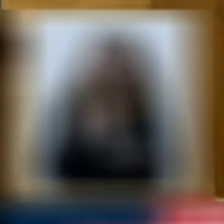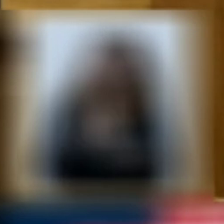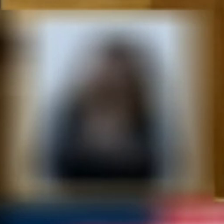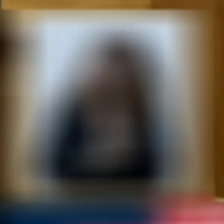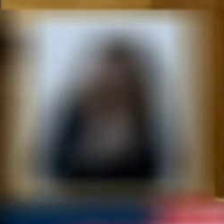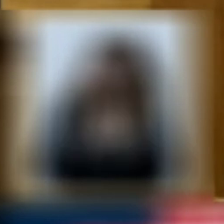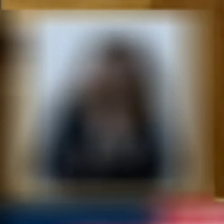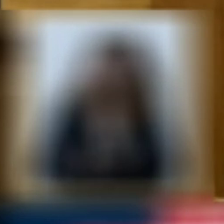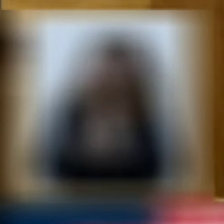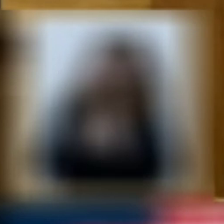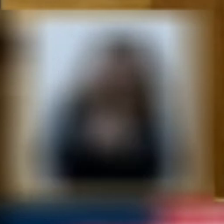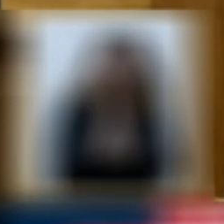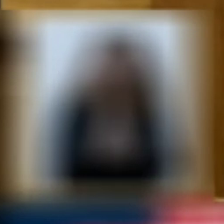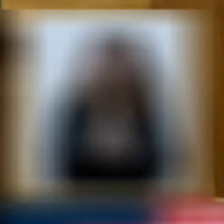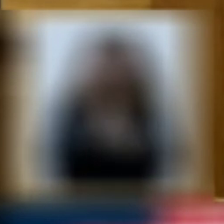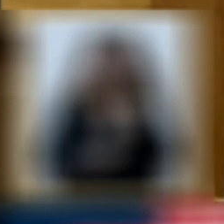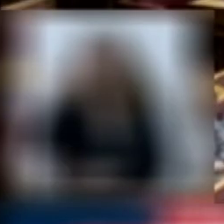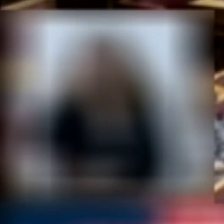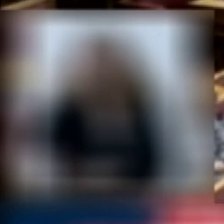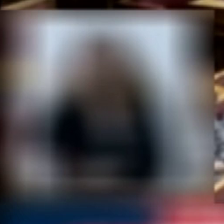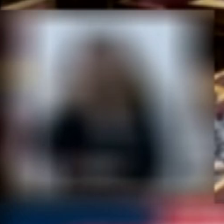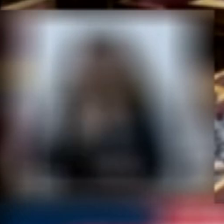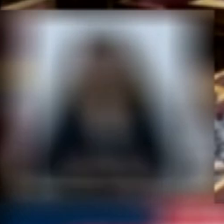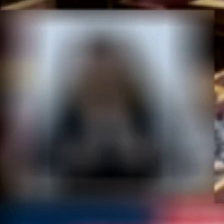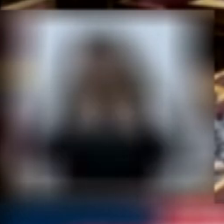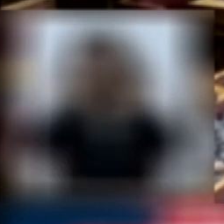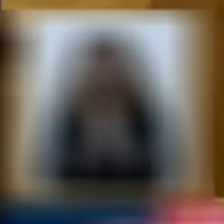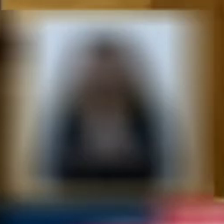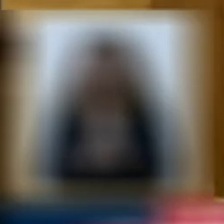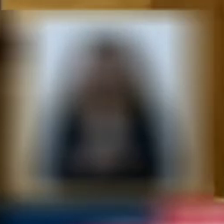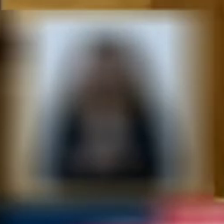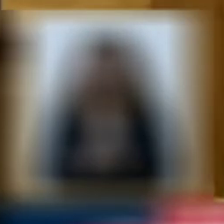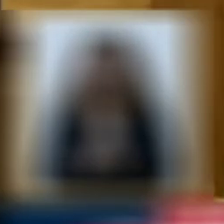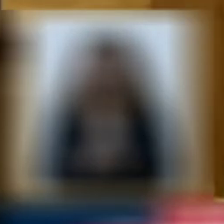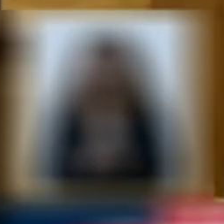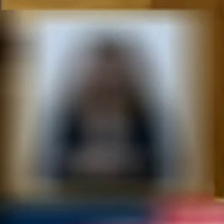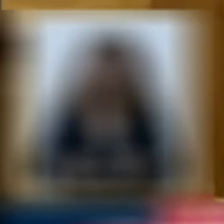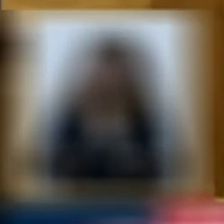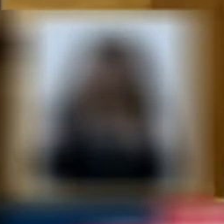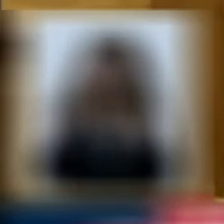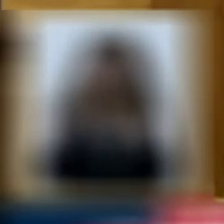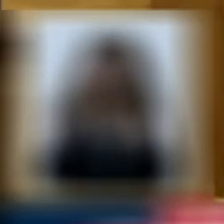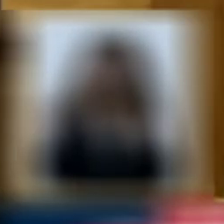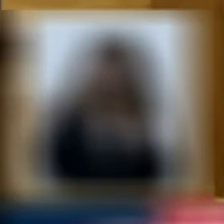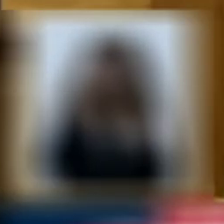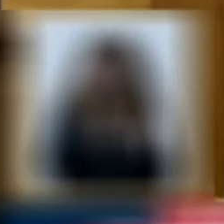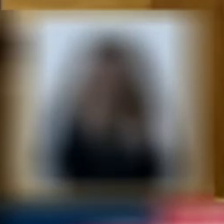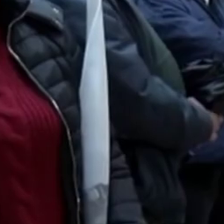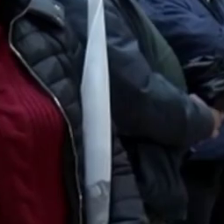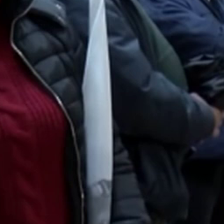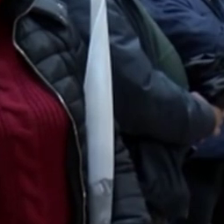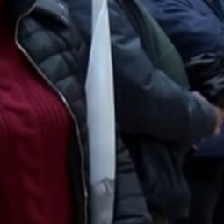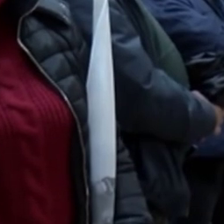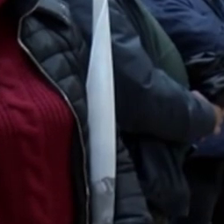την κατασκευή φωτοβολταϊκών πάρκων με μπαταρία για μεμονωμένους αγρότες. Θα ξεκινήσει αμέσως ένα νέο πρόγραμμα